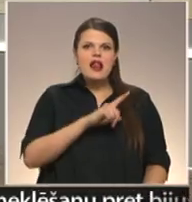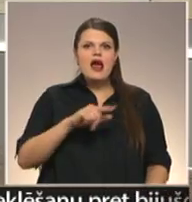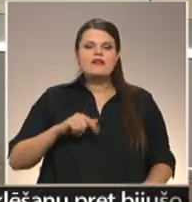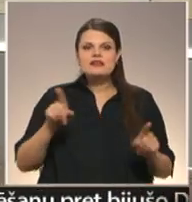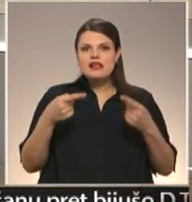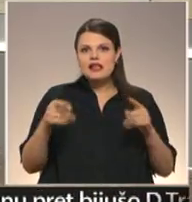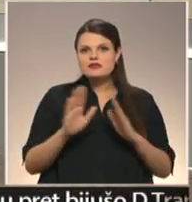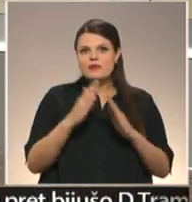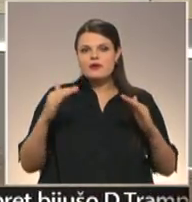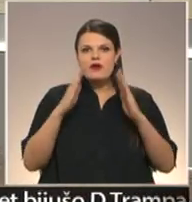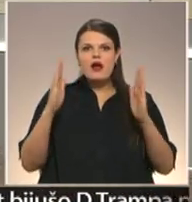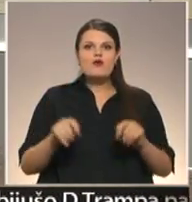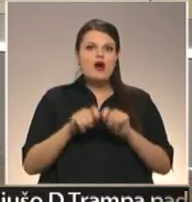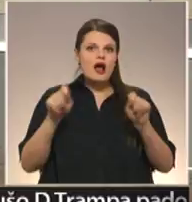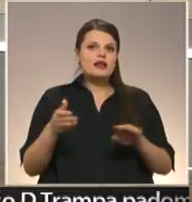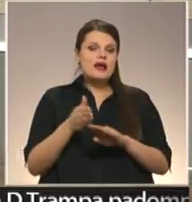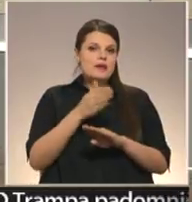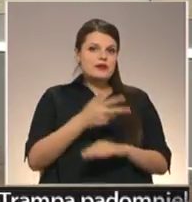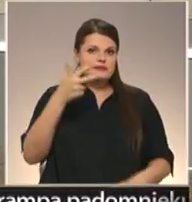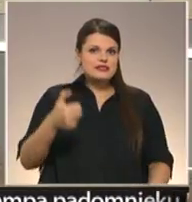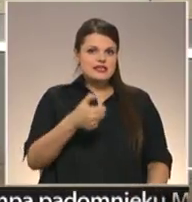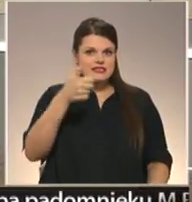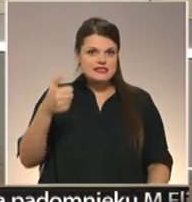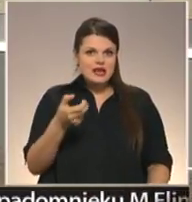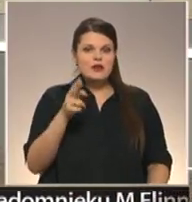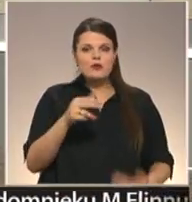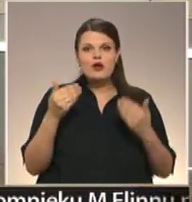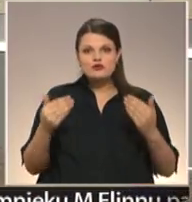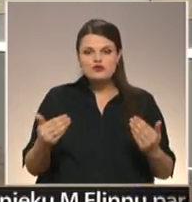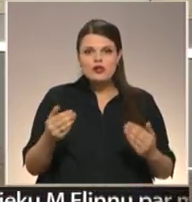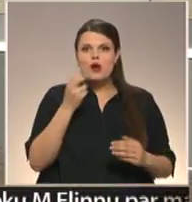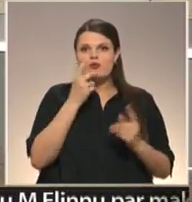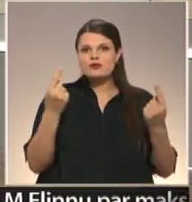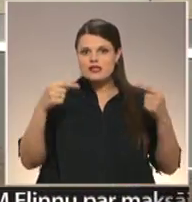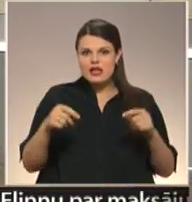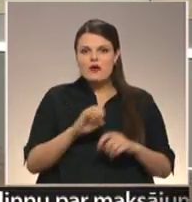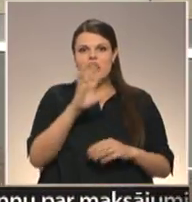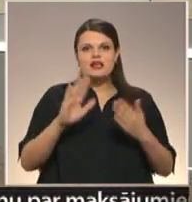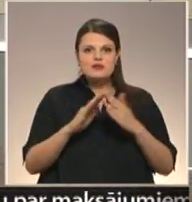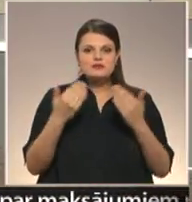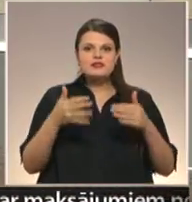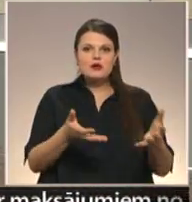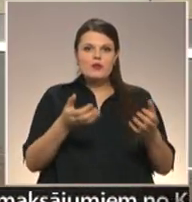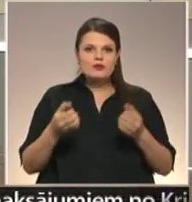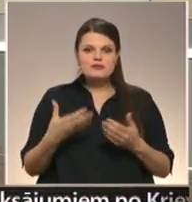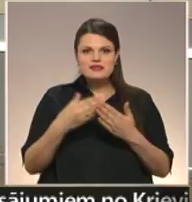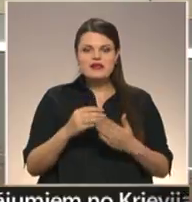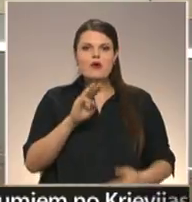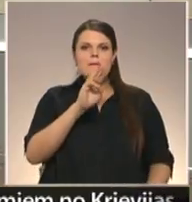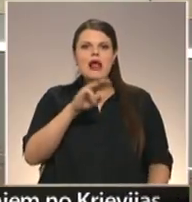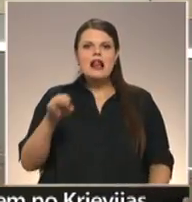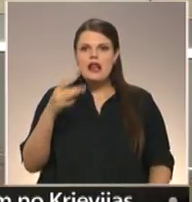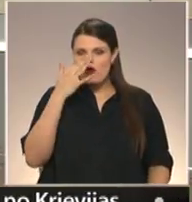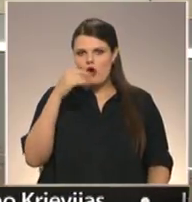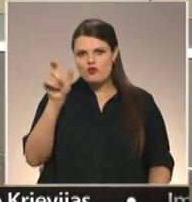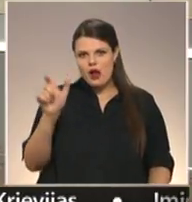Latvijas Nacionālās bibliotēkas ēku atklāja pirms gandrīz 3 gadiem, un šodien ap pusdienlaiku Gaismas pils jau uzņēma savu